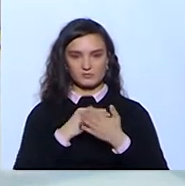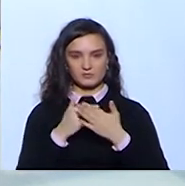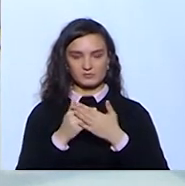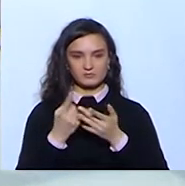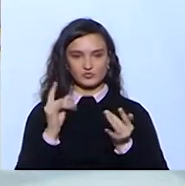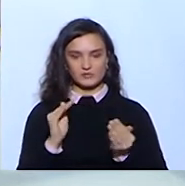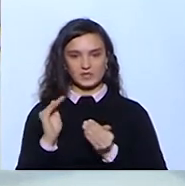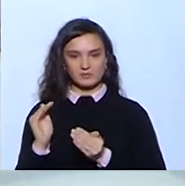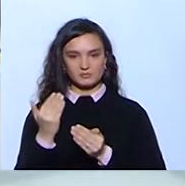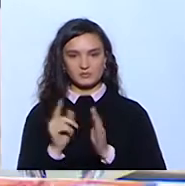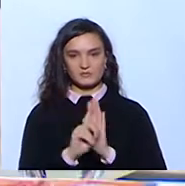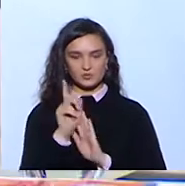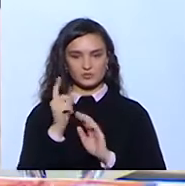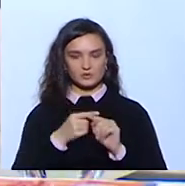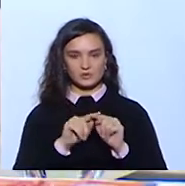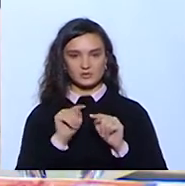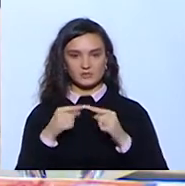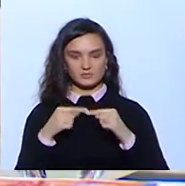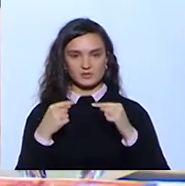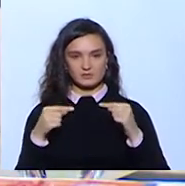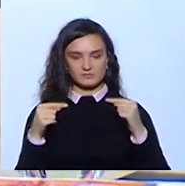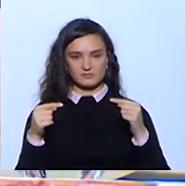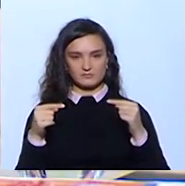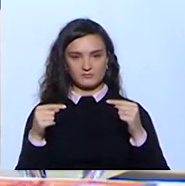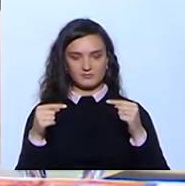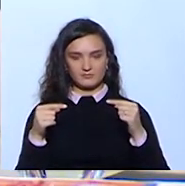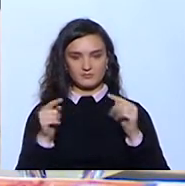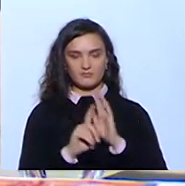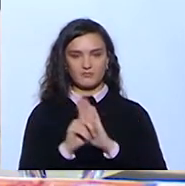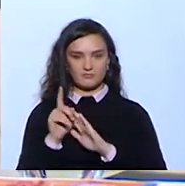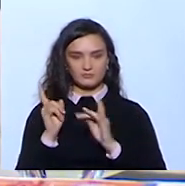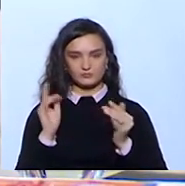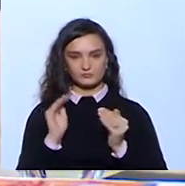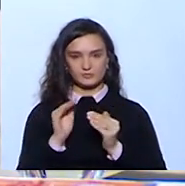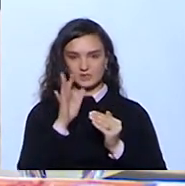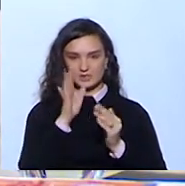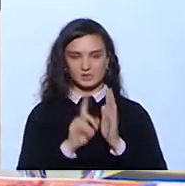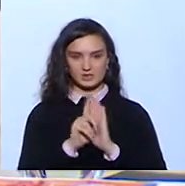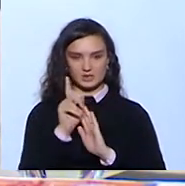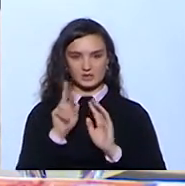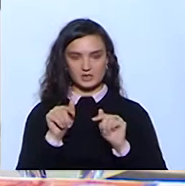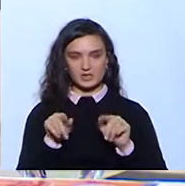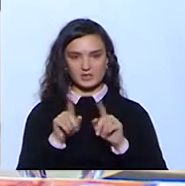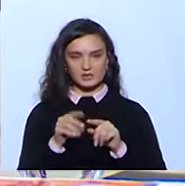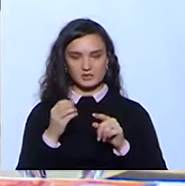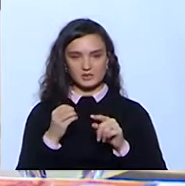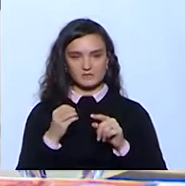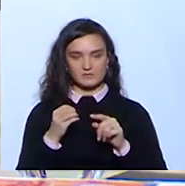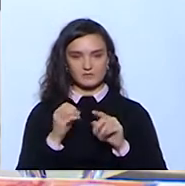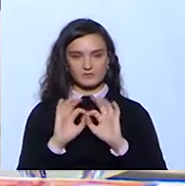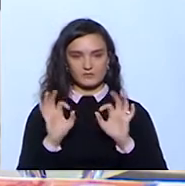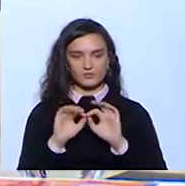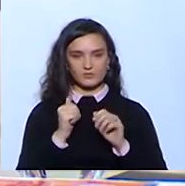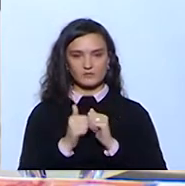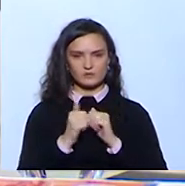ჩვილების შემთხვევაში, რომ დავიწყოთ, ეს არის სხვადასხვა. ვიწყებთ ჩვილებით. Დიახ, ვიწყებთ ჩვილობის ასაკიდანვე და ახაც კიდევ ერთხელ აღვნიშნავ, რომ